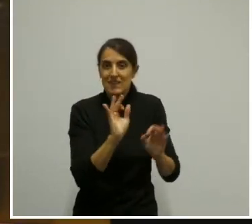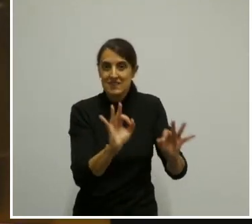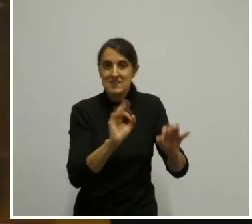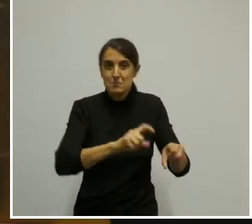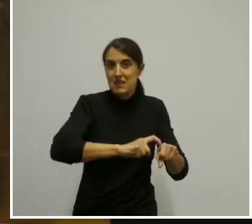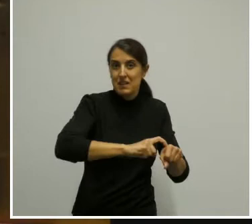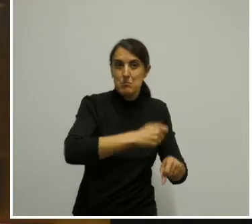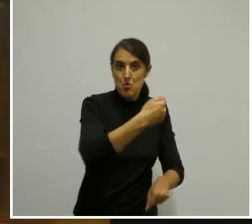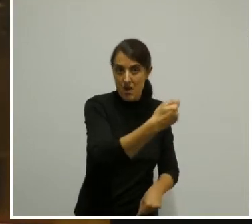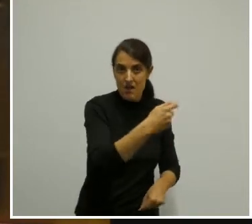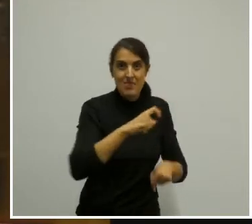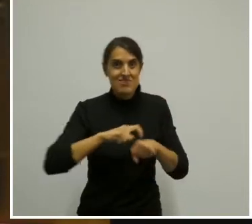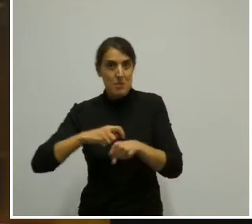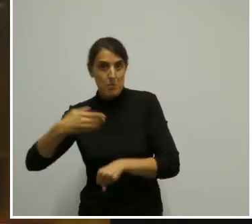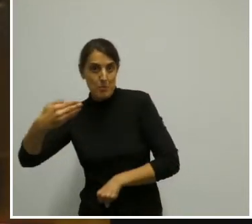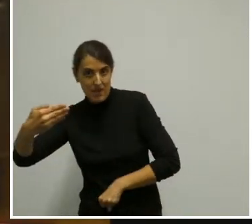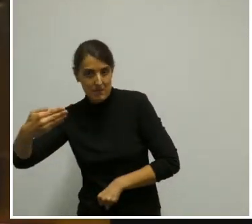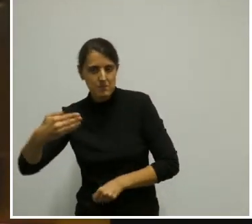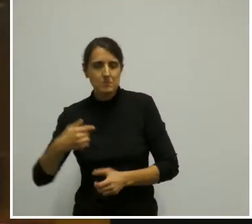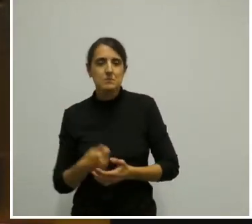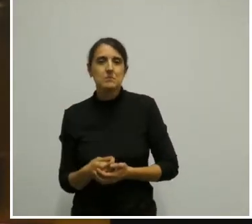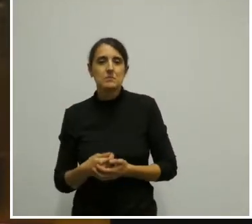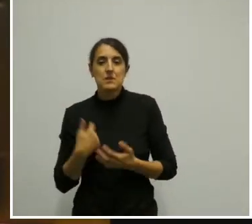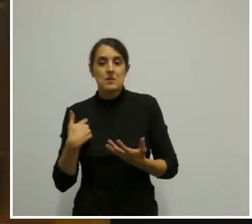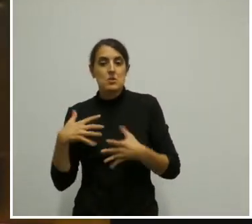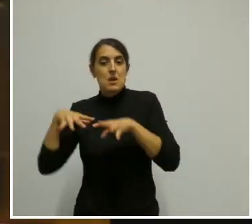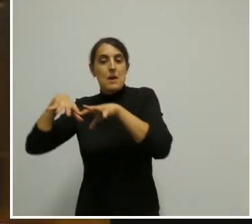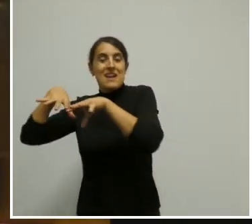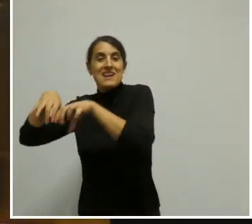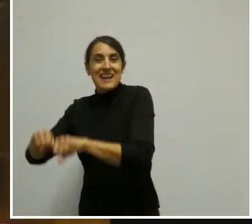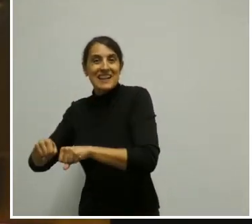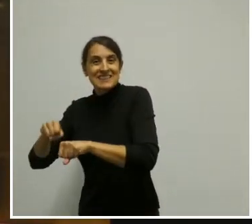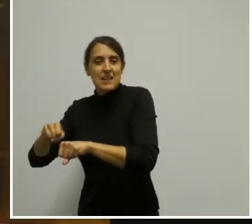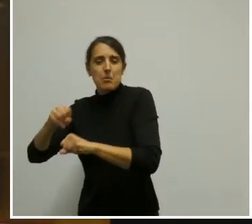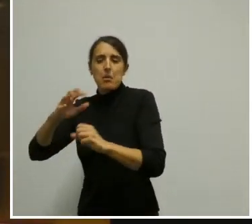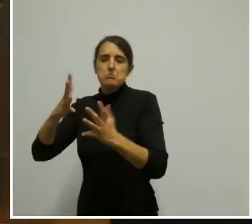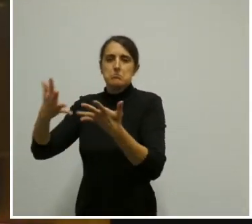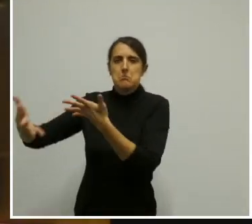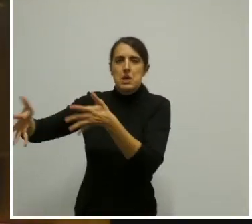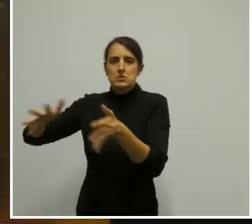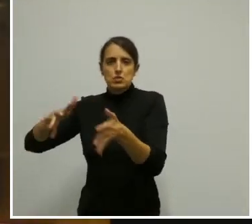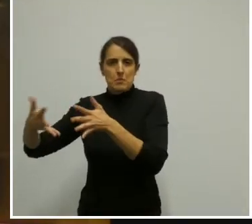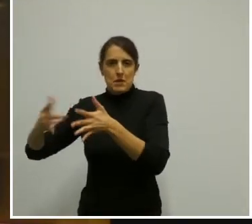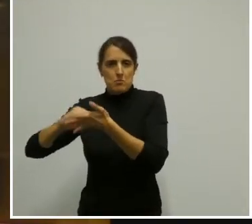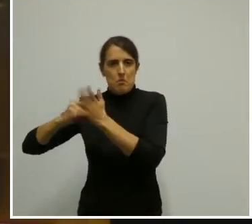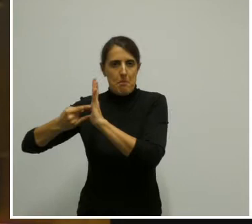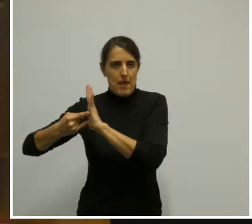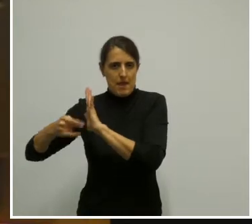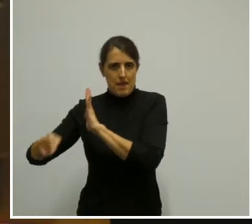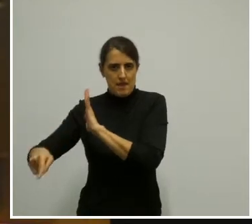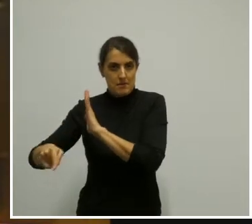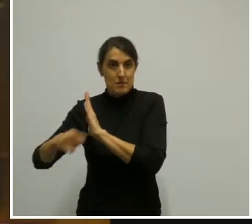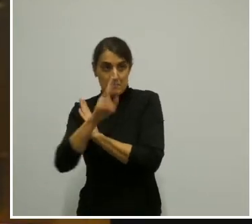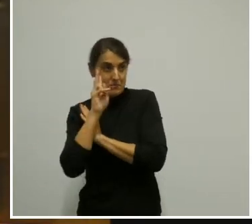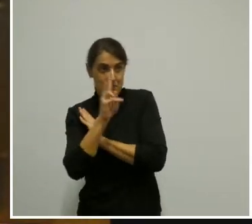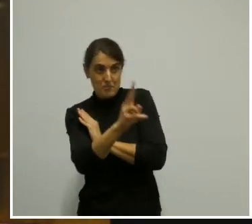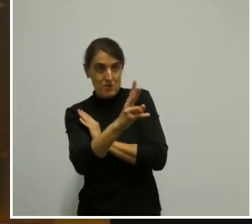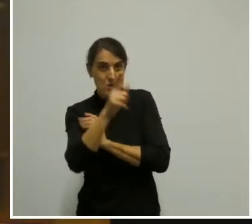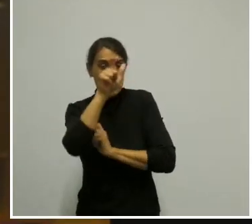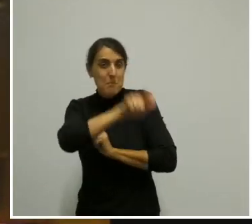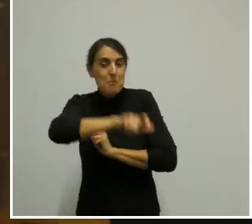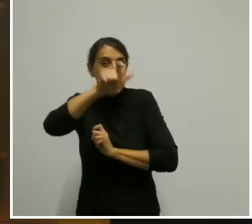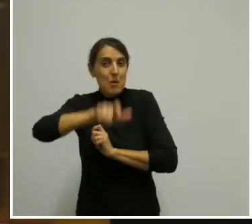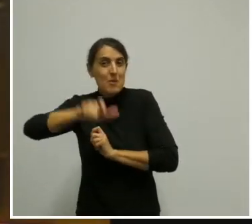B, es fa una previsió de reserva per a aquests alumnes. Tu ja has vist com es comporta la població